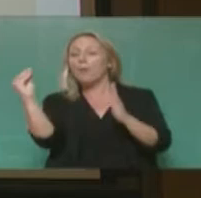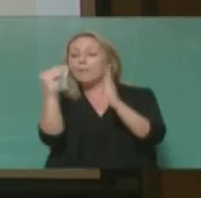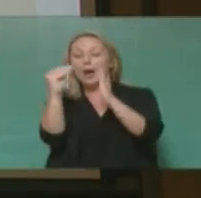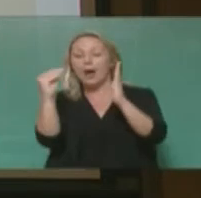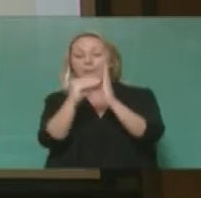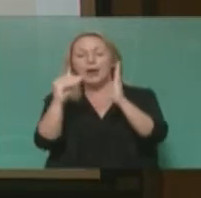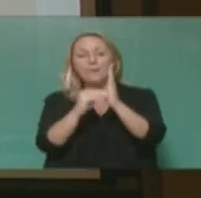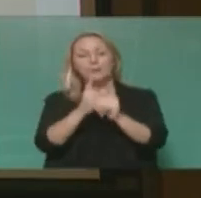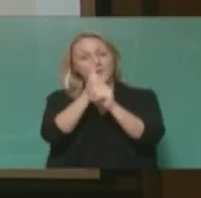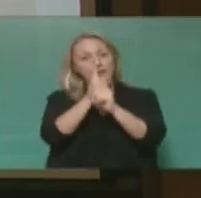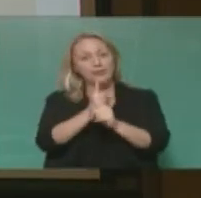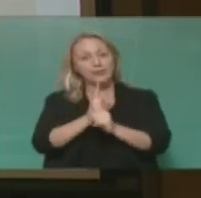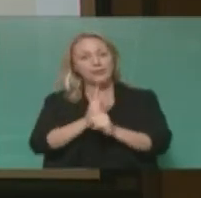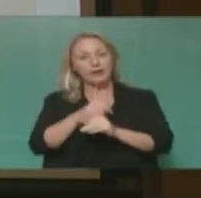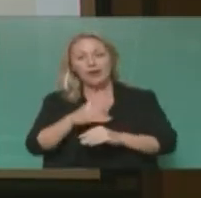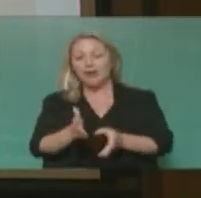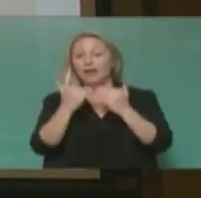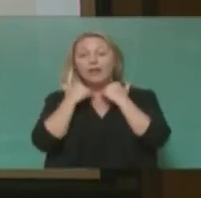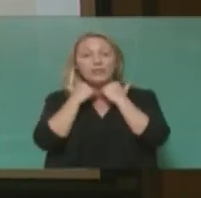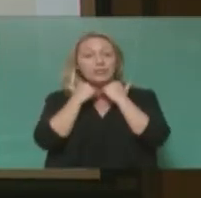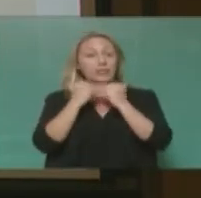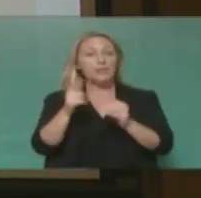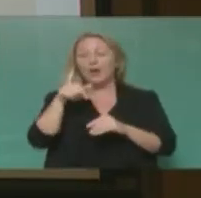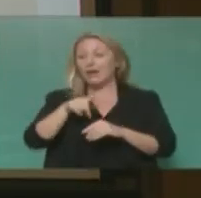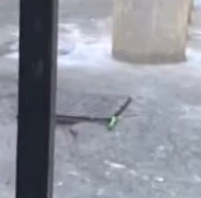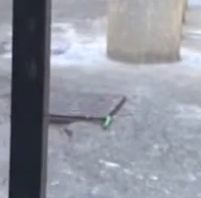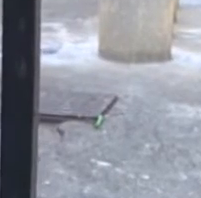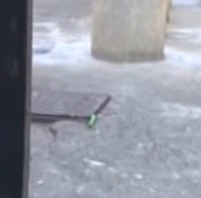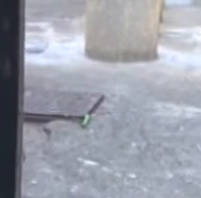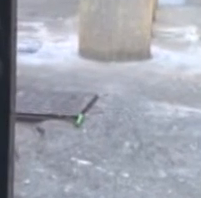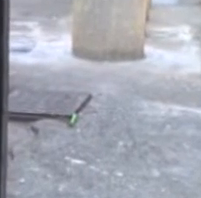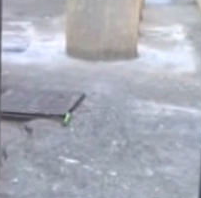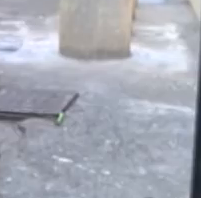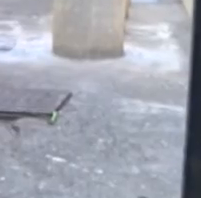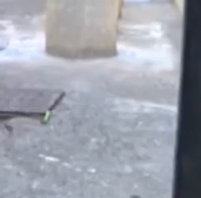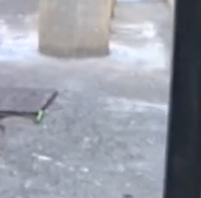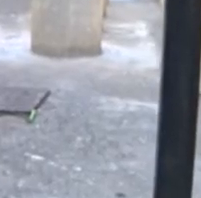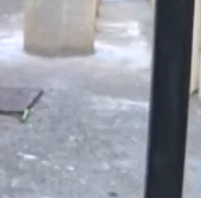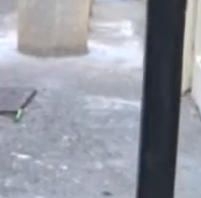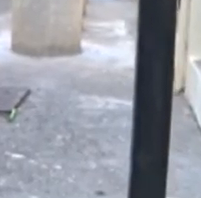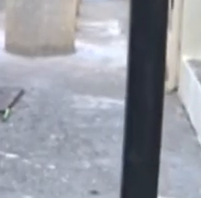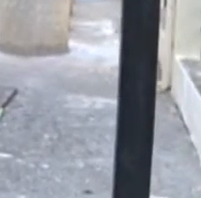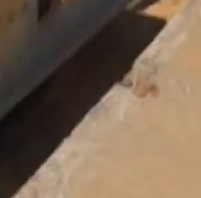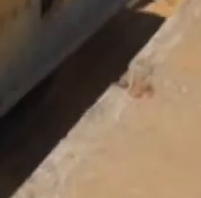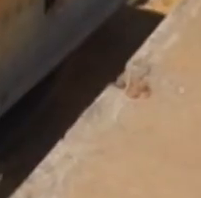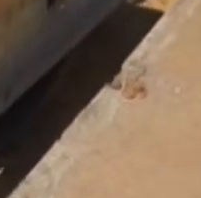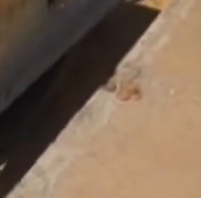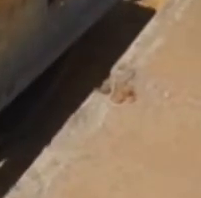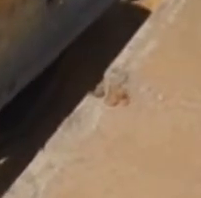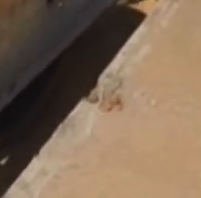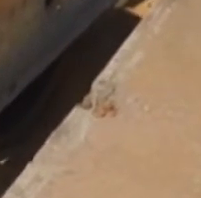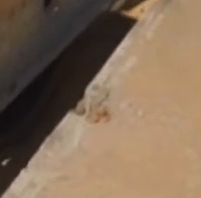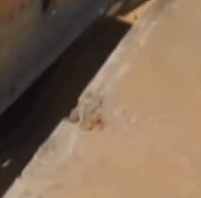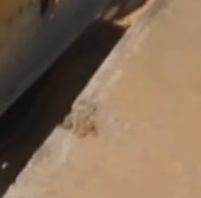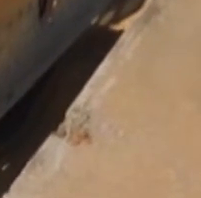στους οποίους όμως δεν μπορεί κανείς να τους ακουμπήσει. Σχολική στέγη, απαλωτριώσεις και κημητήρια είναι τα αγκάθια που